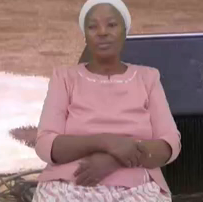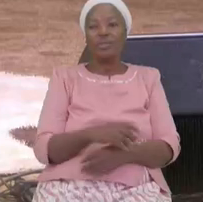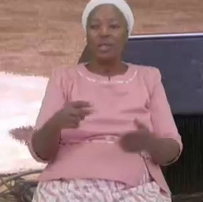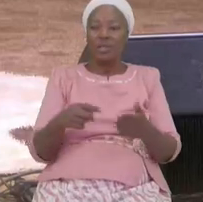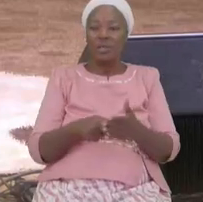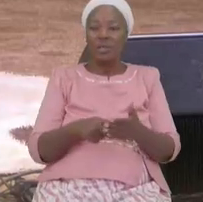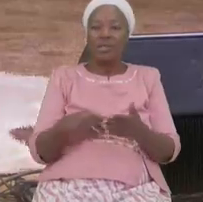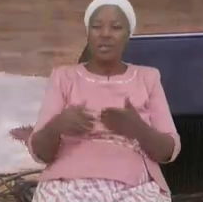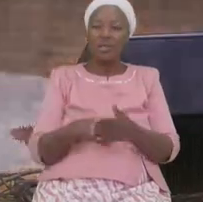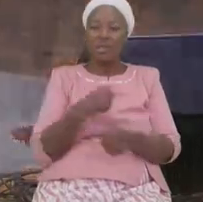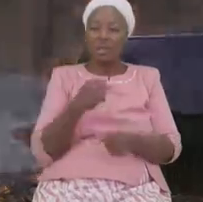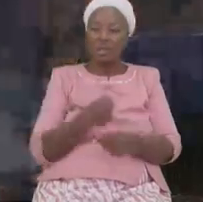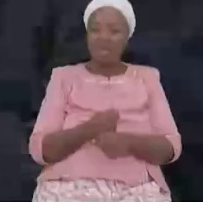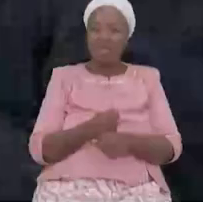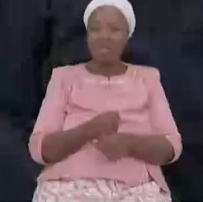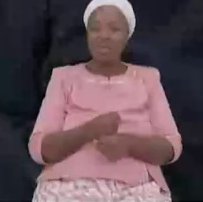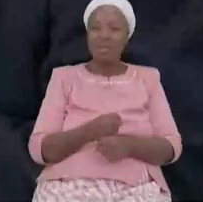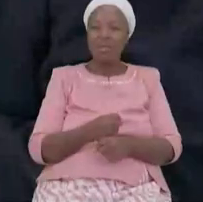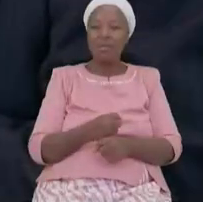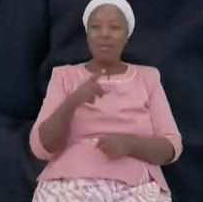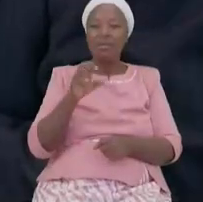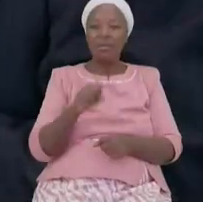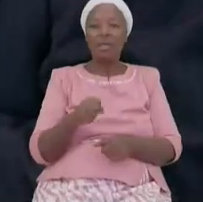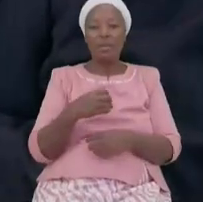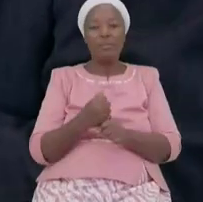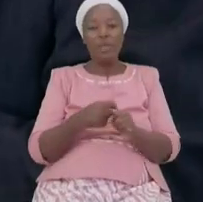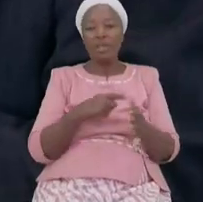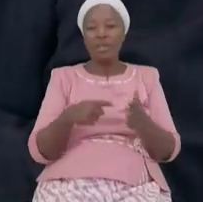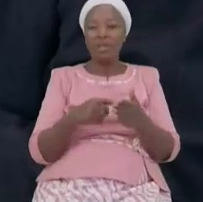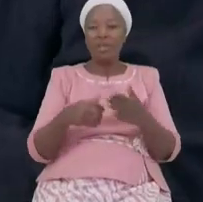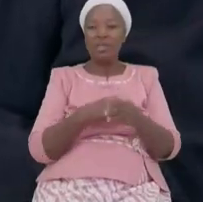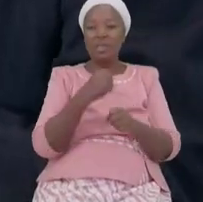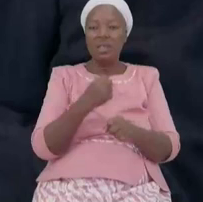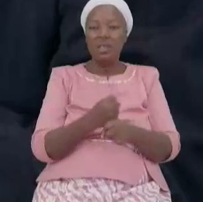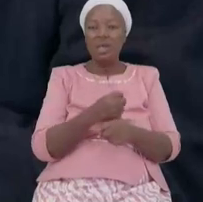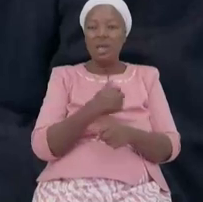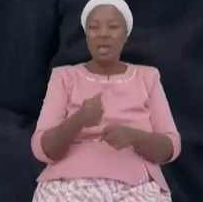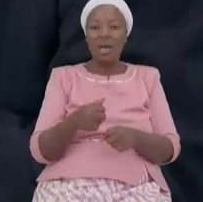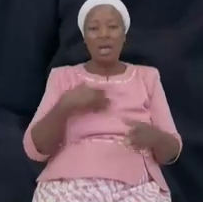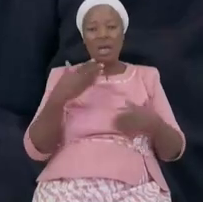Tout est dans ta main. Tu peux faire de cette année une année heureuse.